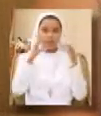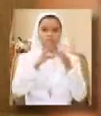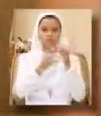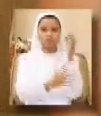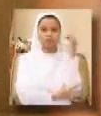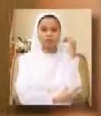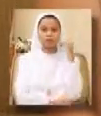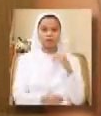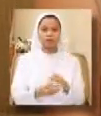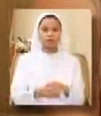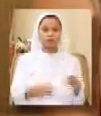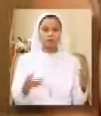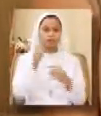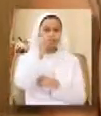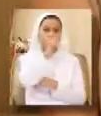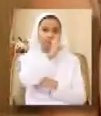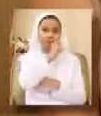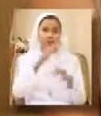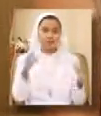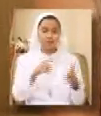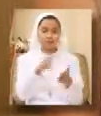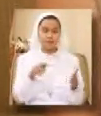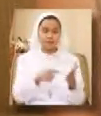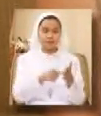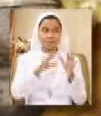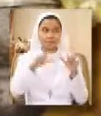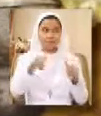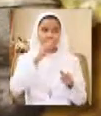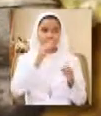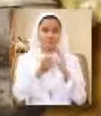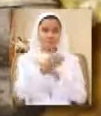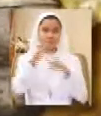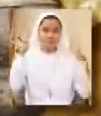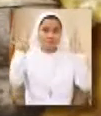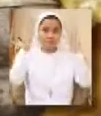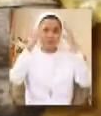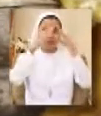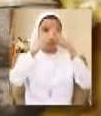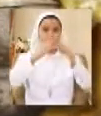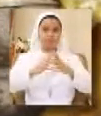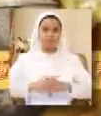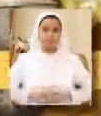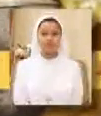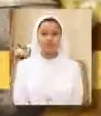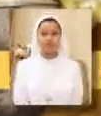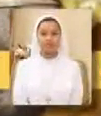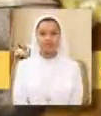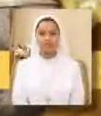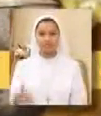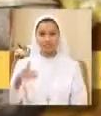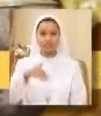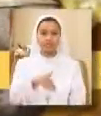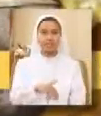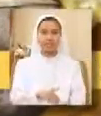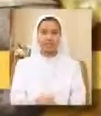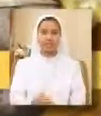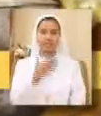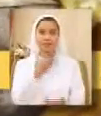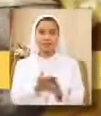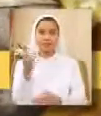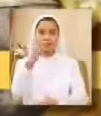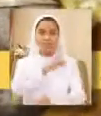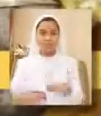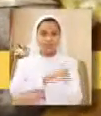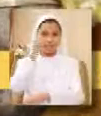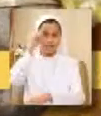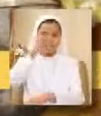Bañares Delphine, inipoan, kumusta po Bishop? Kiraray, Diyos marhay na aldaw sa Idugobus.